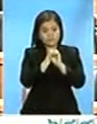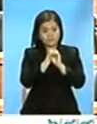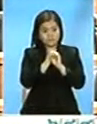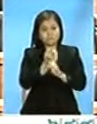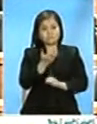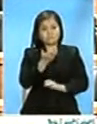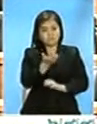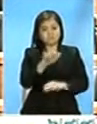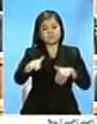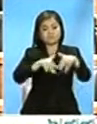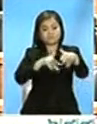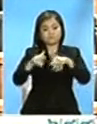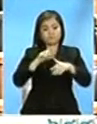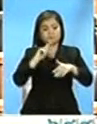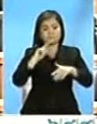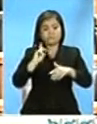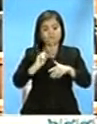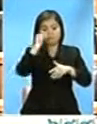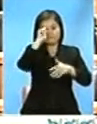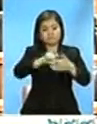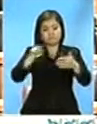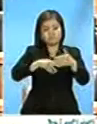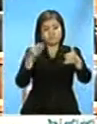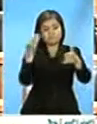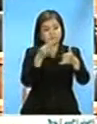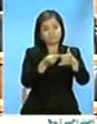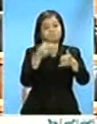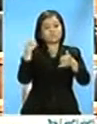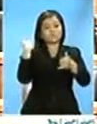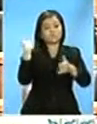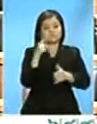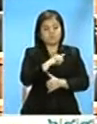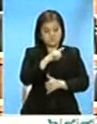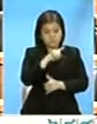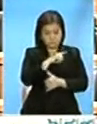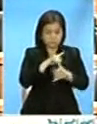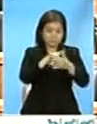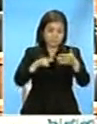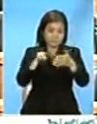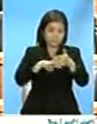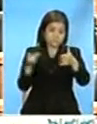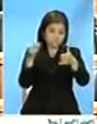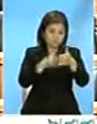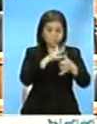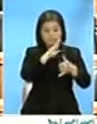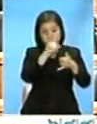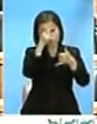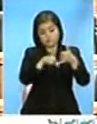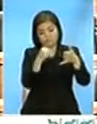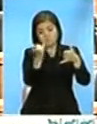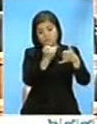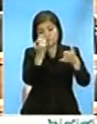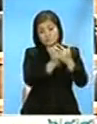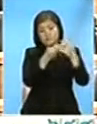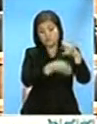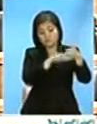ให้อำนาจประชาชนเป็นการเลือกโดยประชาชนแล้วก็เพื่อประชาชนนะครับถ้าเราไม่ดีเรามีการคอร์รัปชันนะ